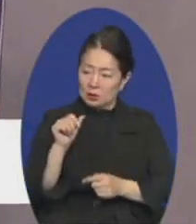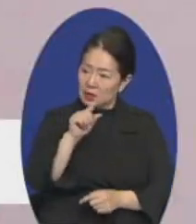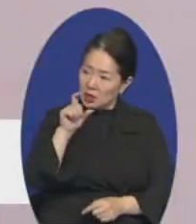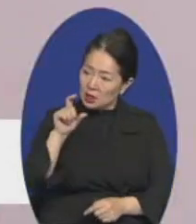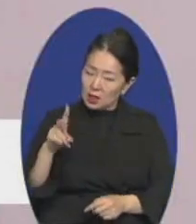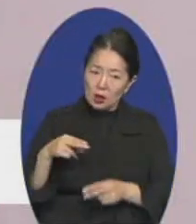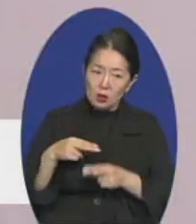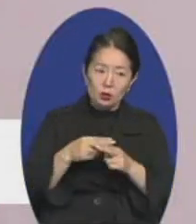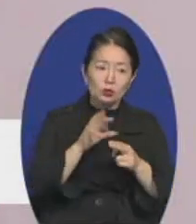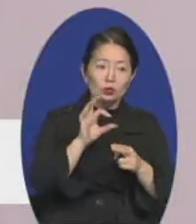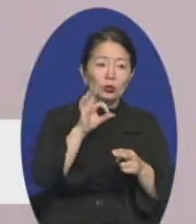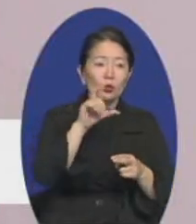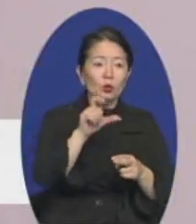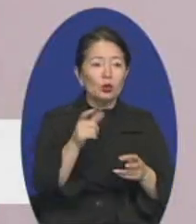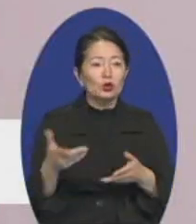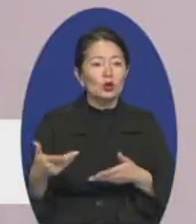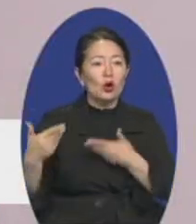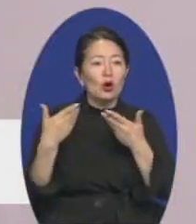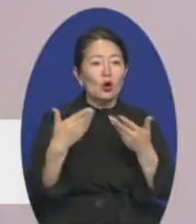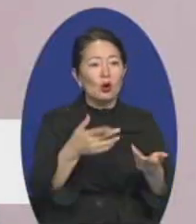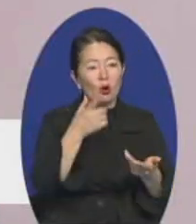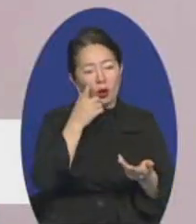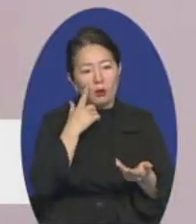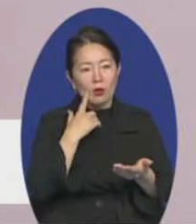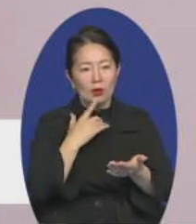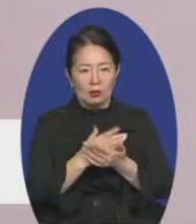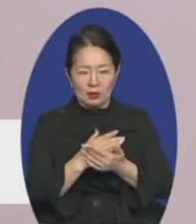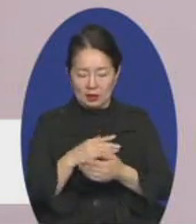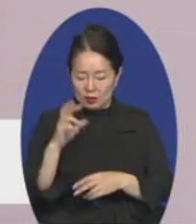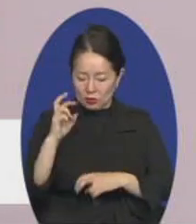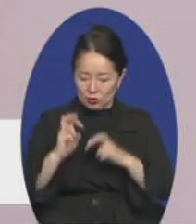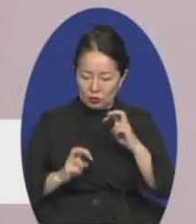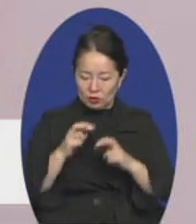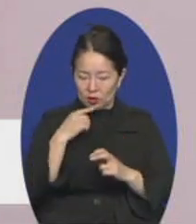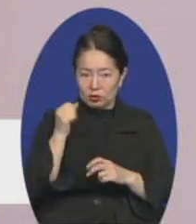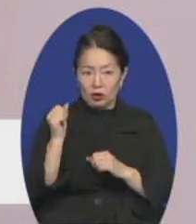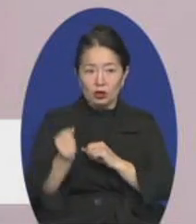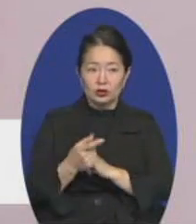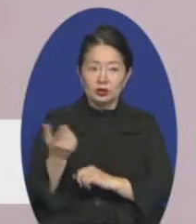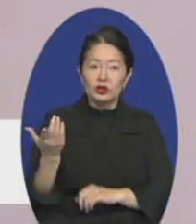зээл тусламжаа зөв хүнд нь өгөх шаардлагатай гэдгийг үйлдвэр эрхлэгчд онцолж байлаа.